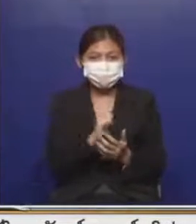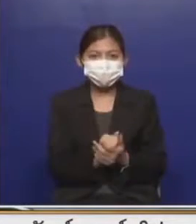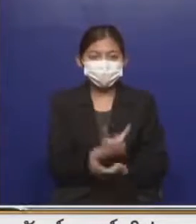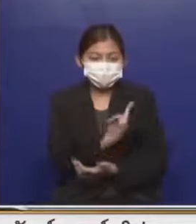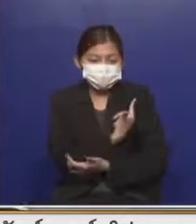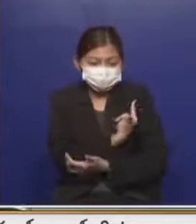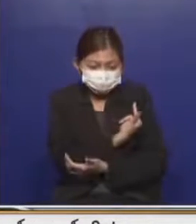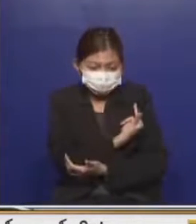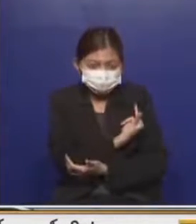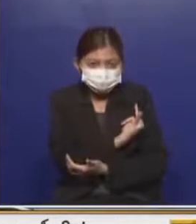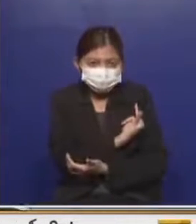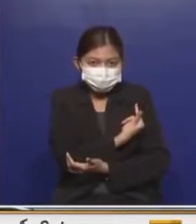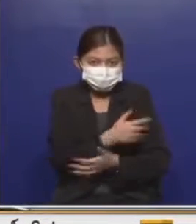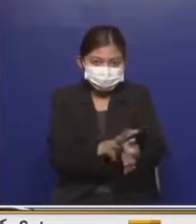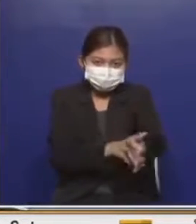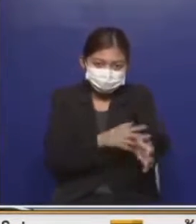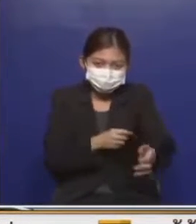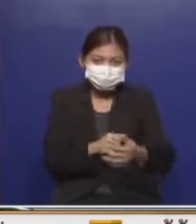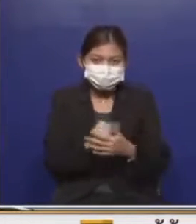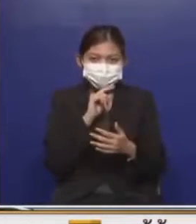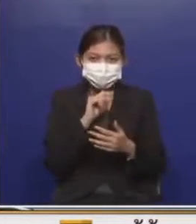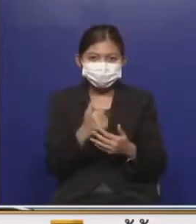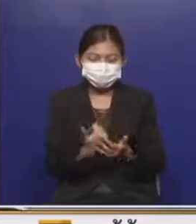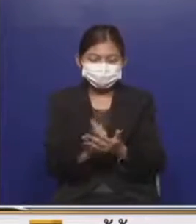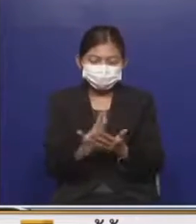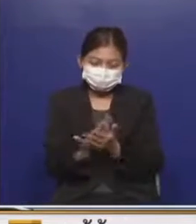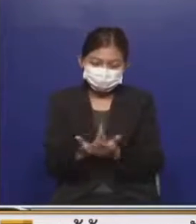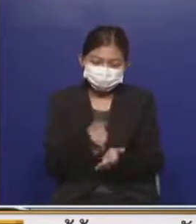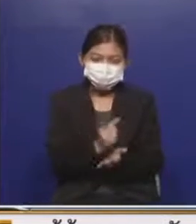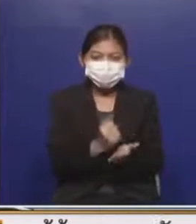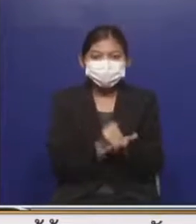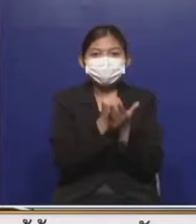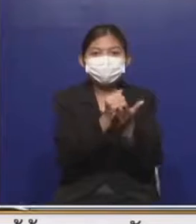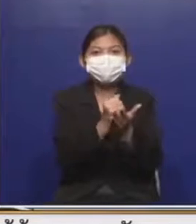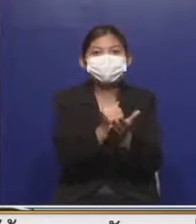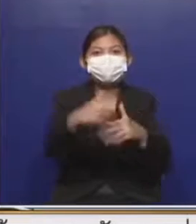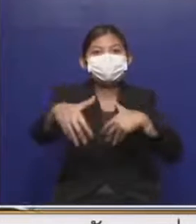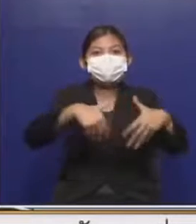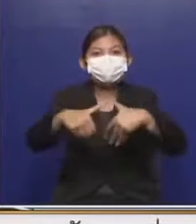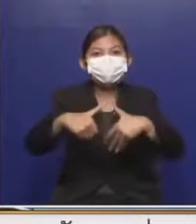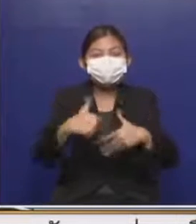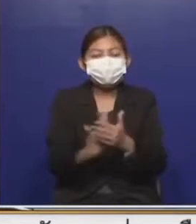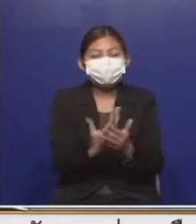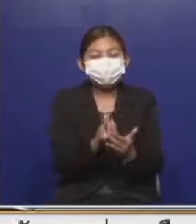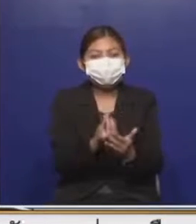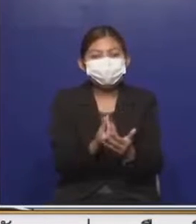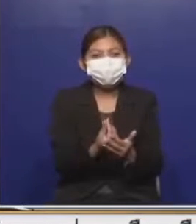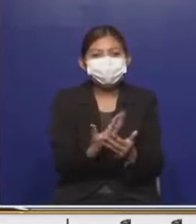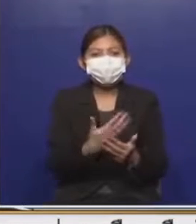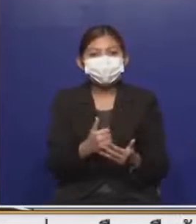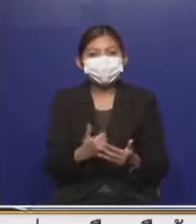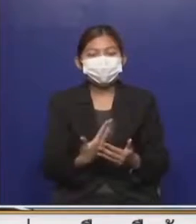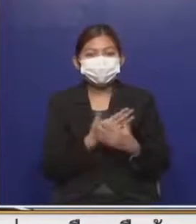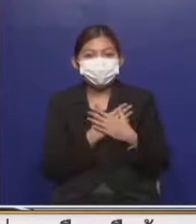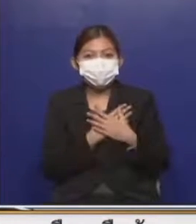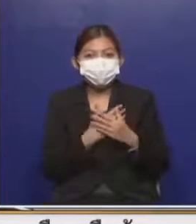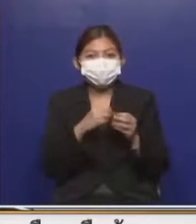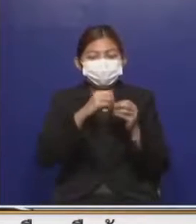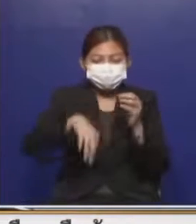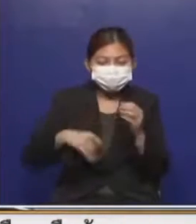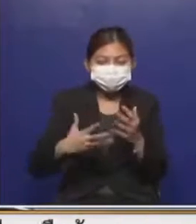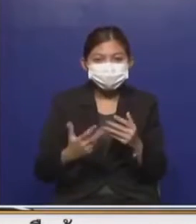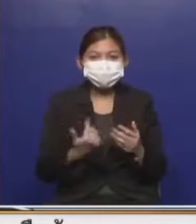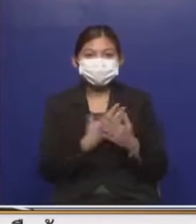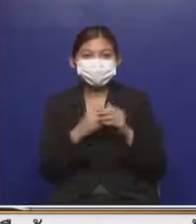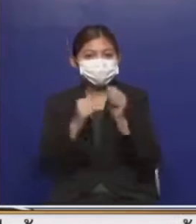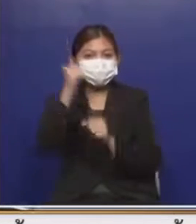าตัวเดียวถ้านับเฉินเยีวร้านี้จ่ายไปเทาไ่แลคร ทบทางเราไม่ท้งกน 390, ล้เราชนะ 2,110,